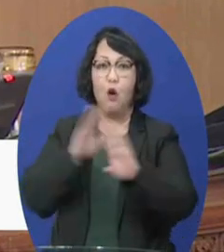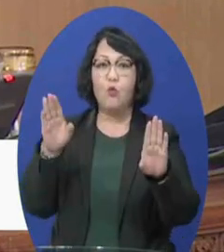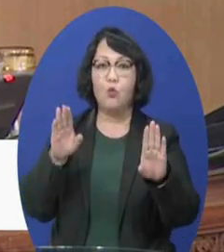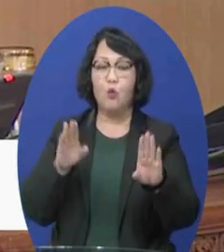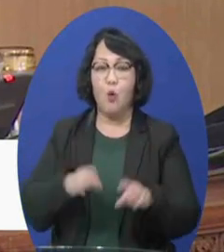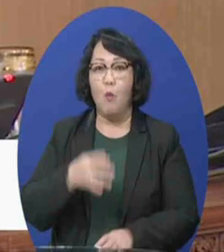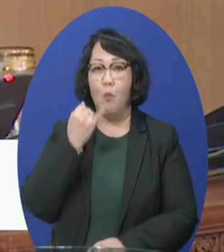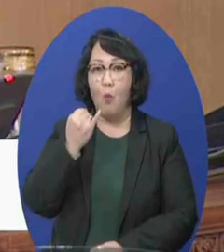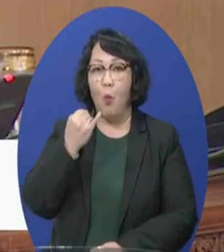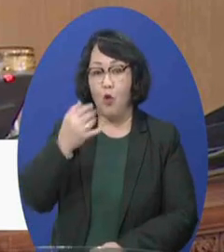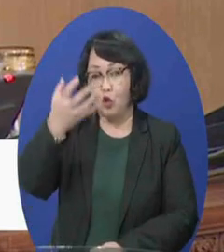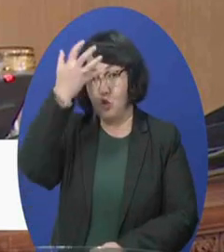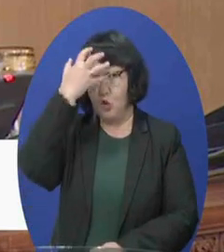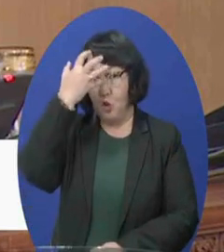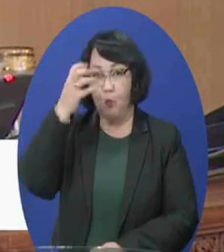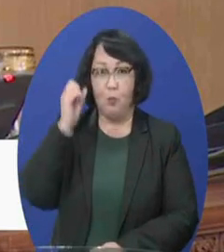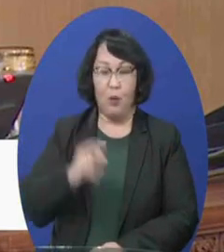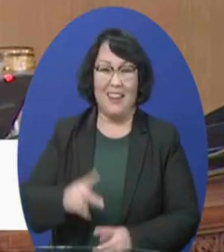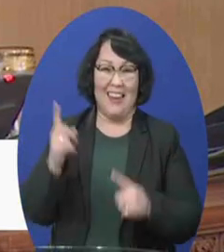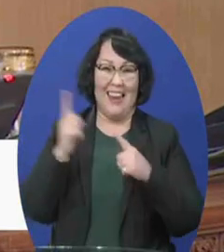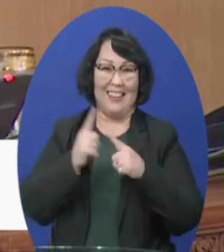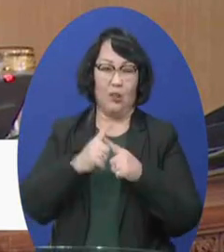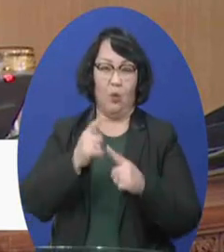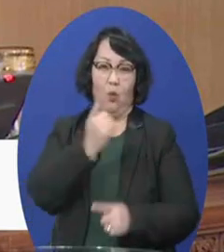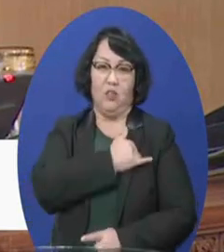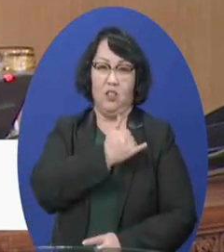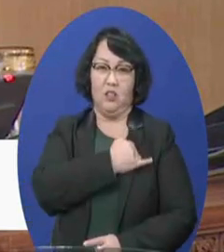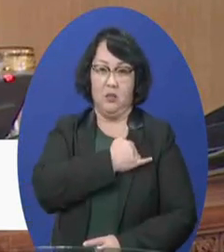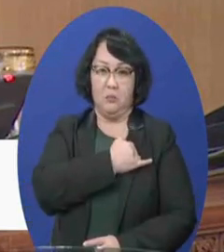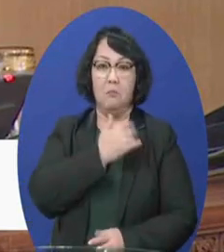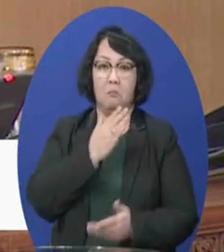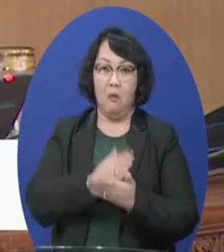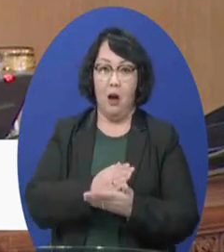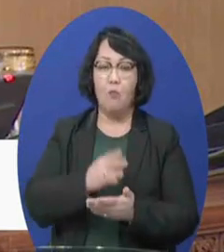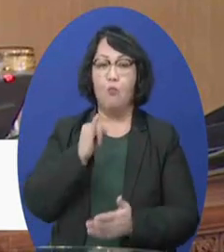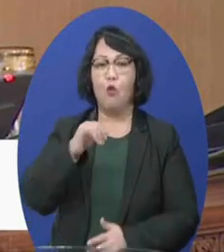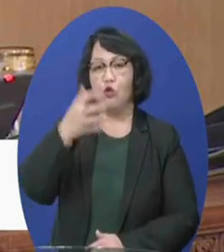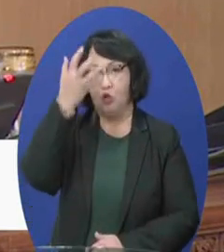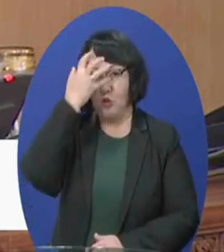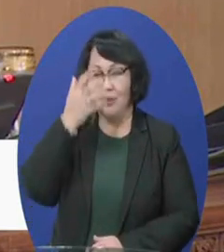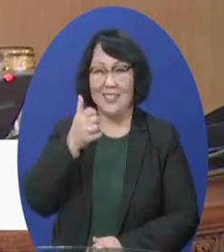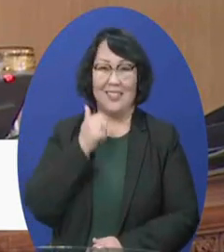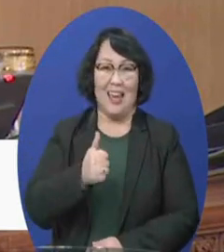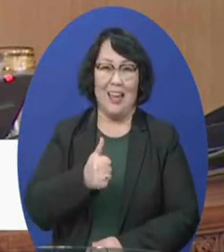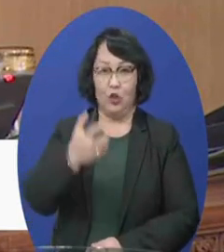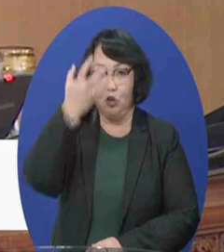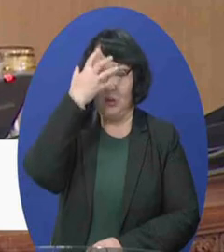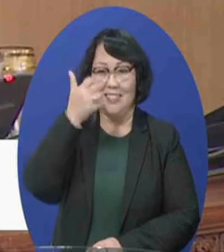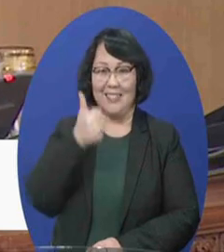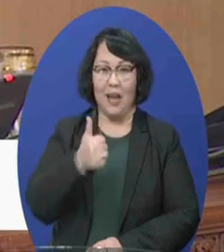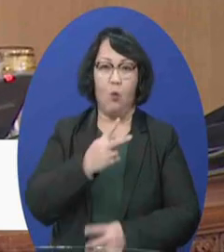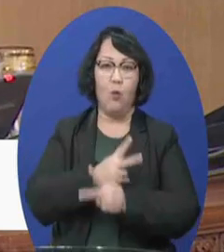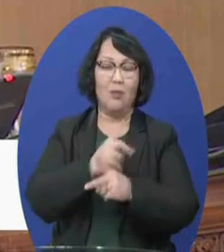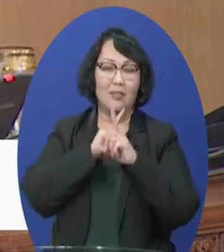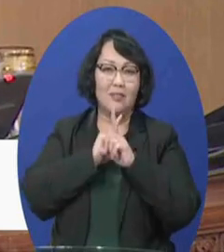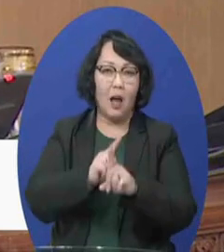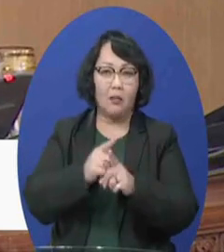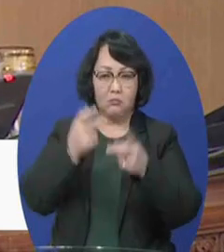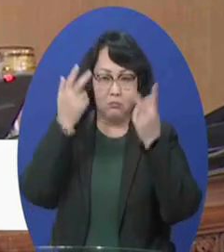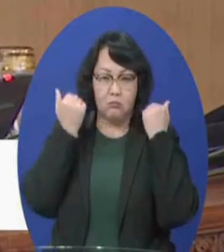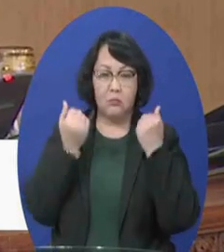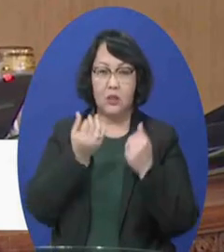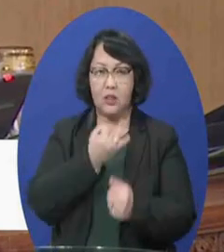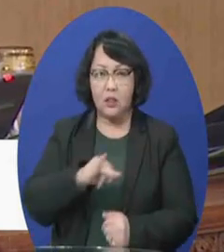Муу төр гэдэг бол хатуу удирдахчтай төрийг муу төр гэдэг. Сайн төр гэдэг бол сайн хууль захирагддаг төрийг сайн төр гэж хэлдэг гэж би ойлгодтой.